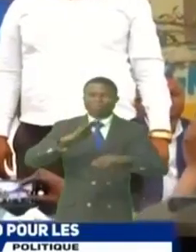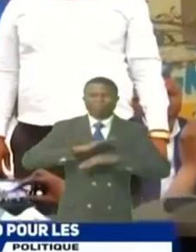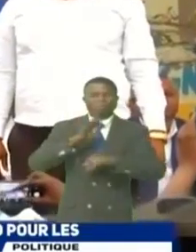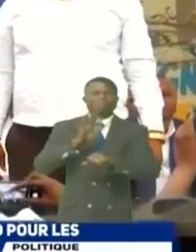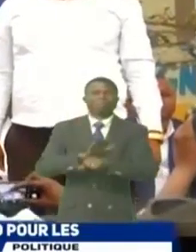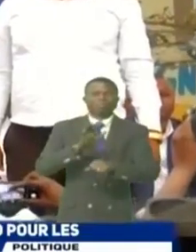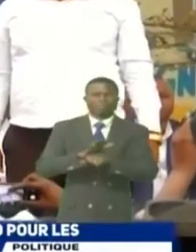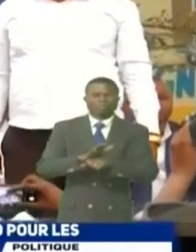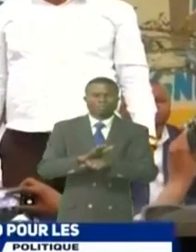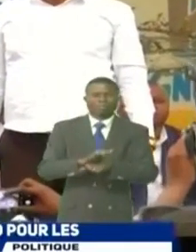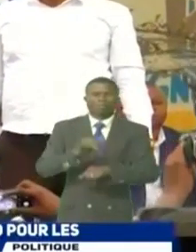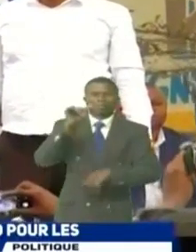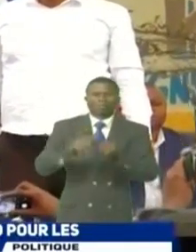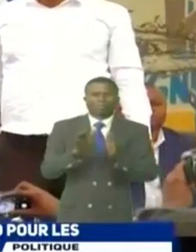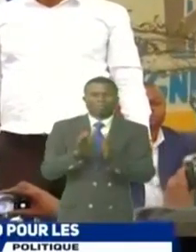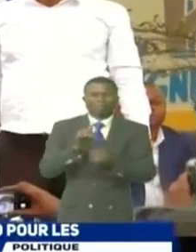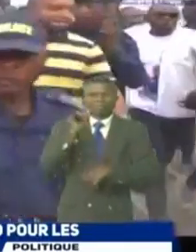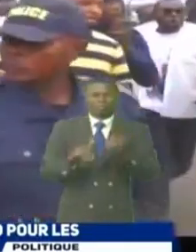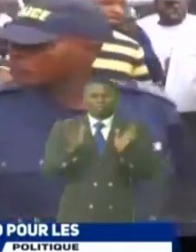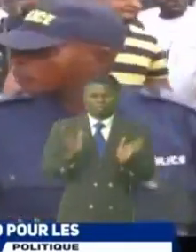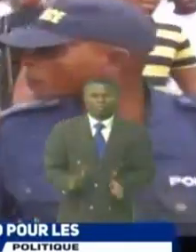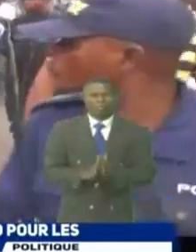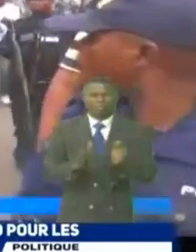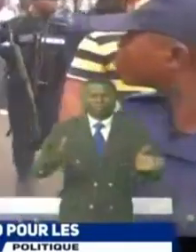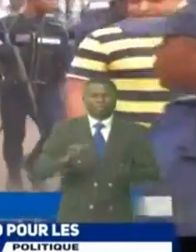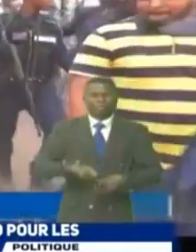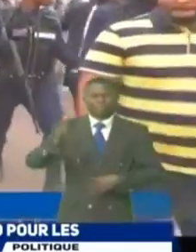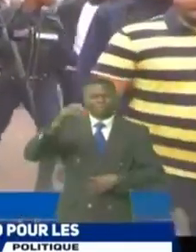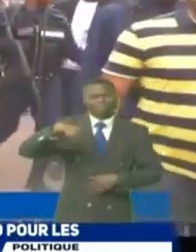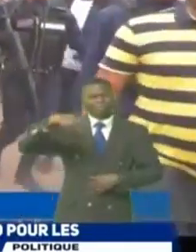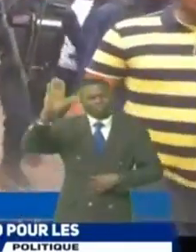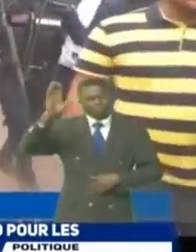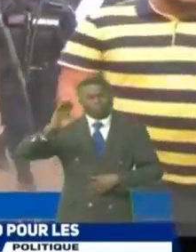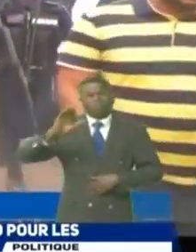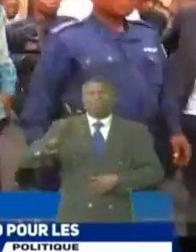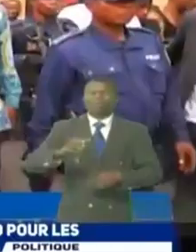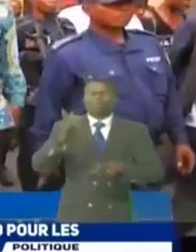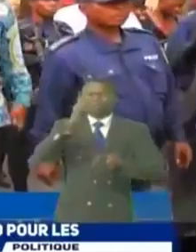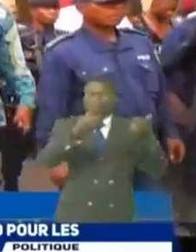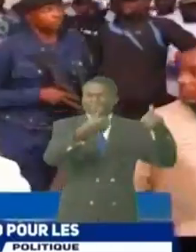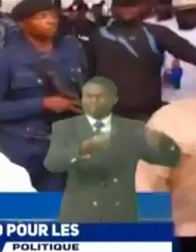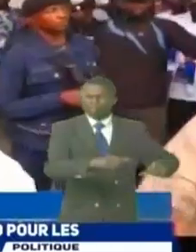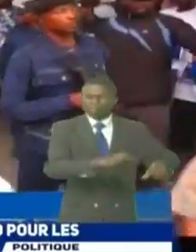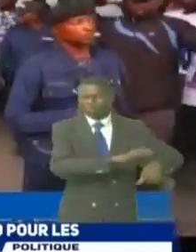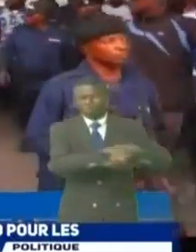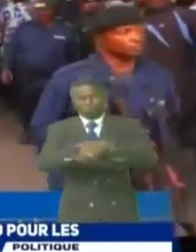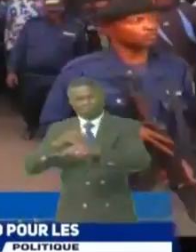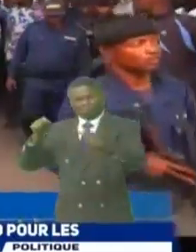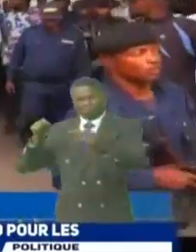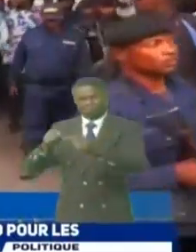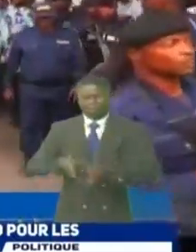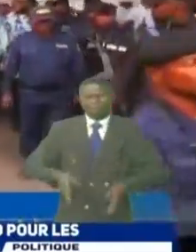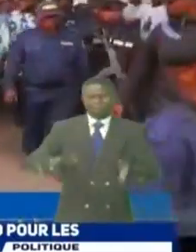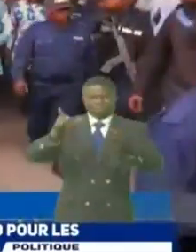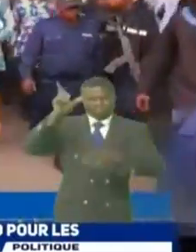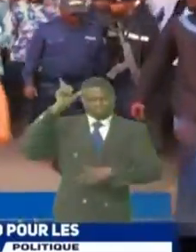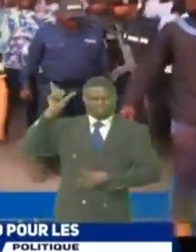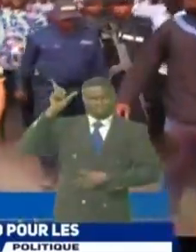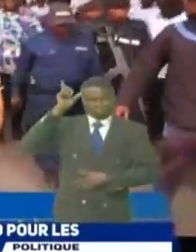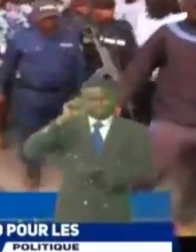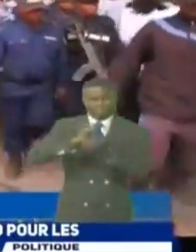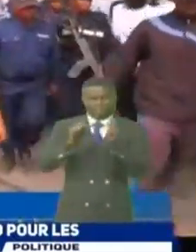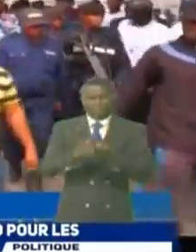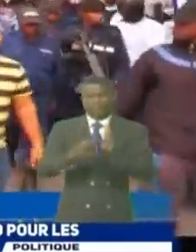satisfaction que le secrétaire général de l'IDPS s'est séparé avec ses interlocuteurs qui l'ont accompagné jusqu'au boulevard Lumumba. Question